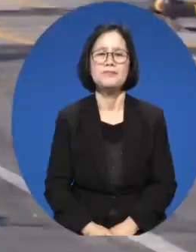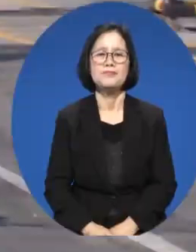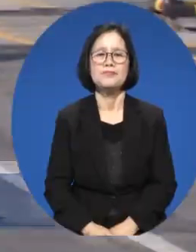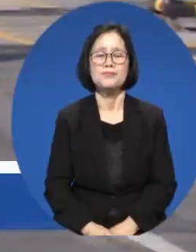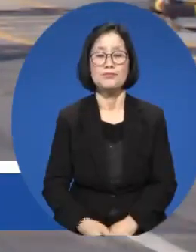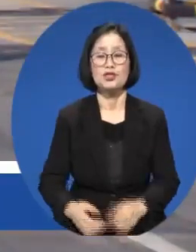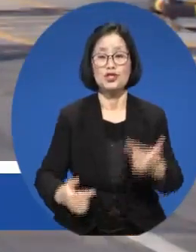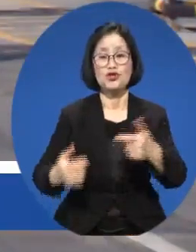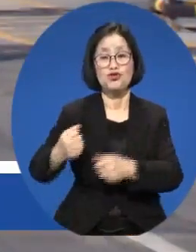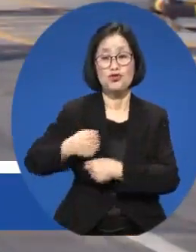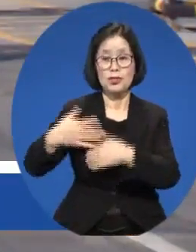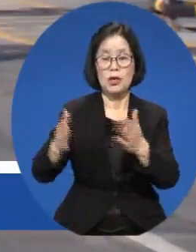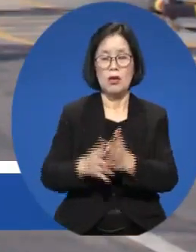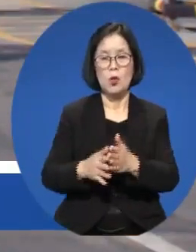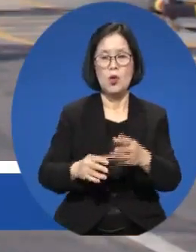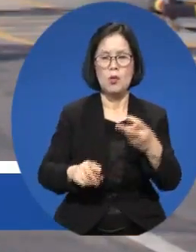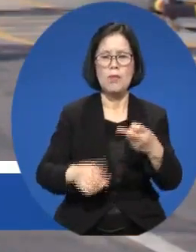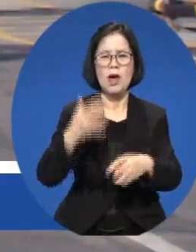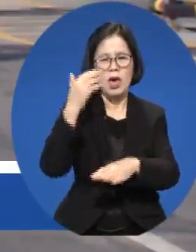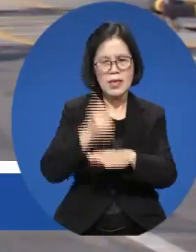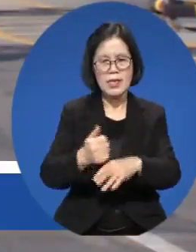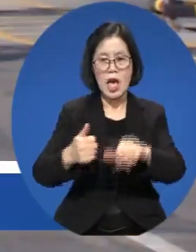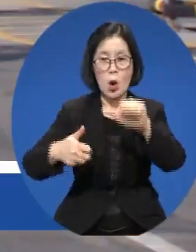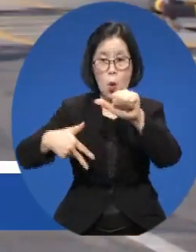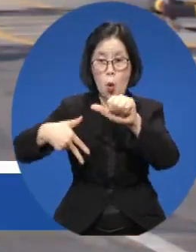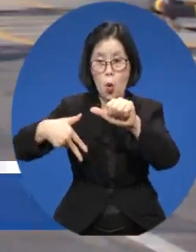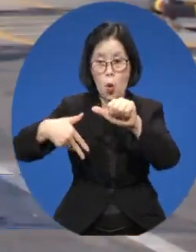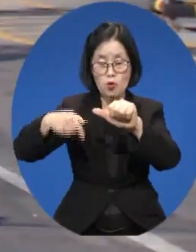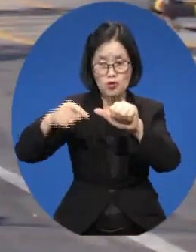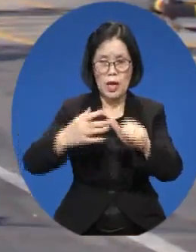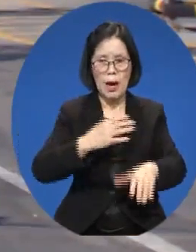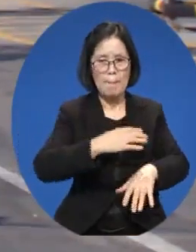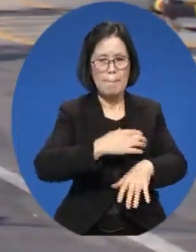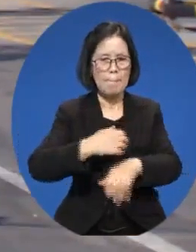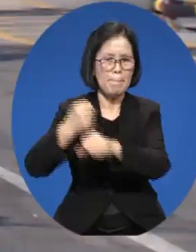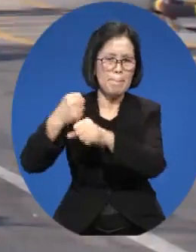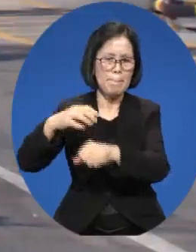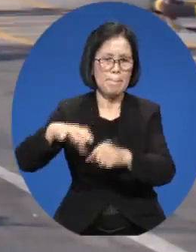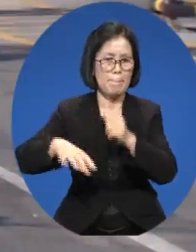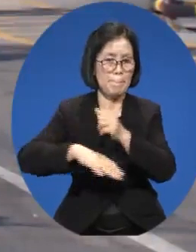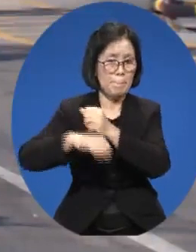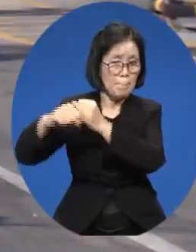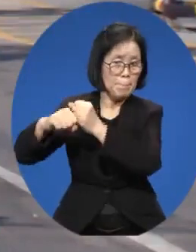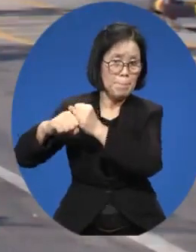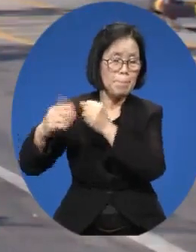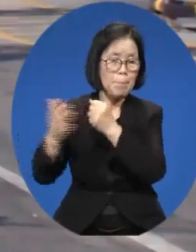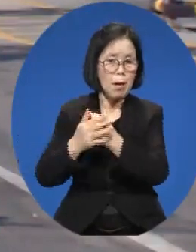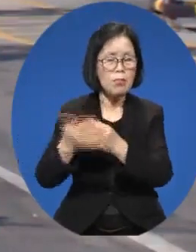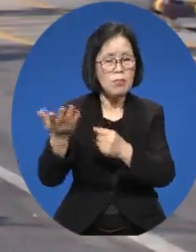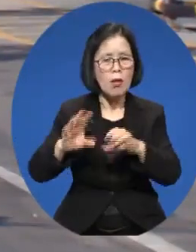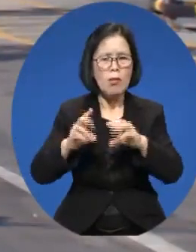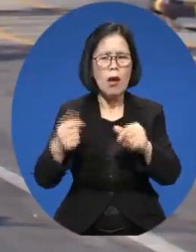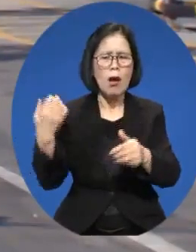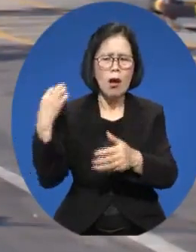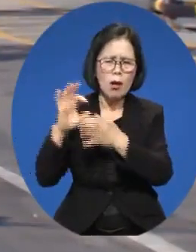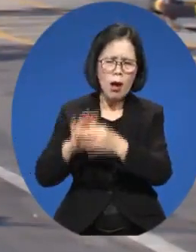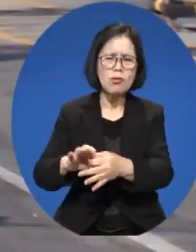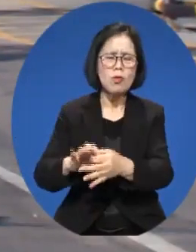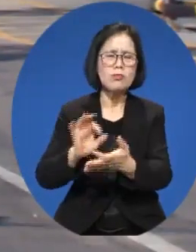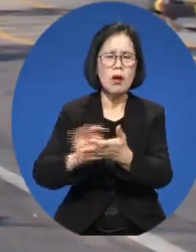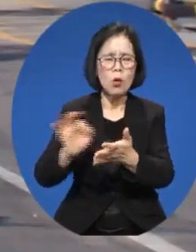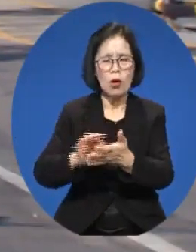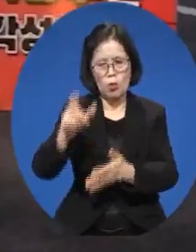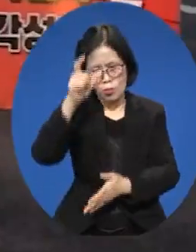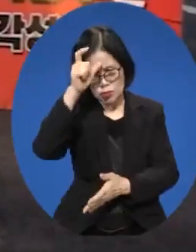6군단 은 올 연말 해체되어 군단으로 흡수 통합됩니다 그럼에도 부지는 계속 쓰겠다고 고집해 지역 사회와 마찰을